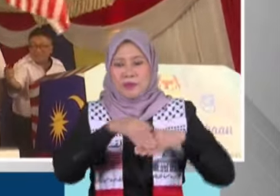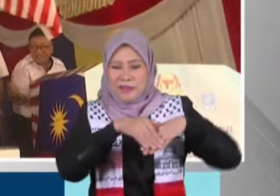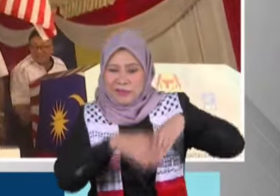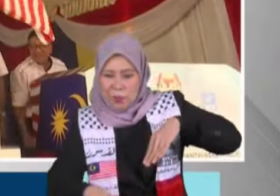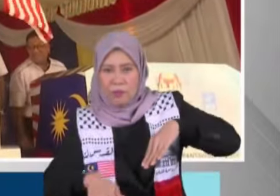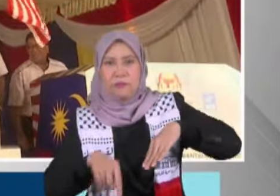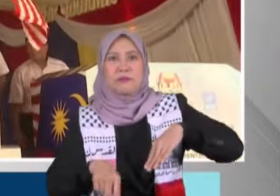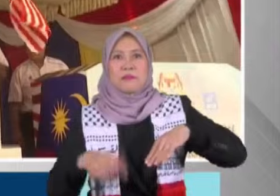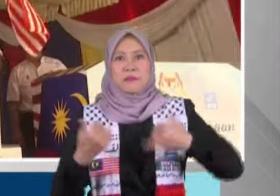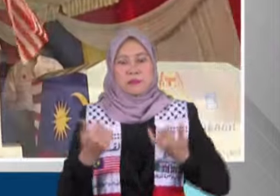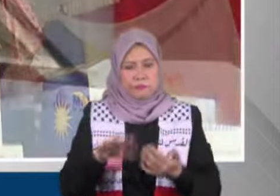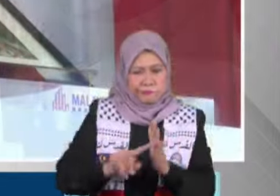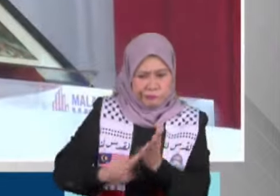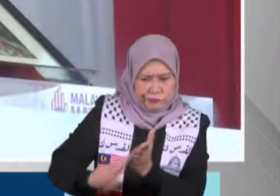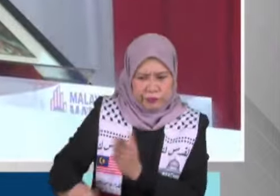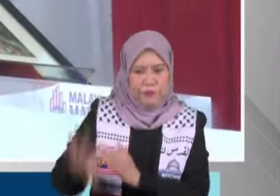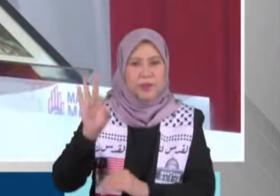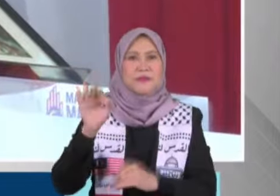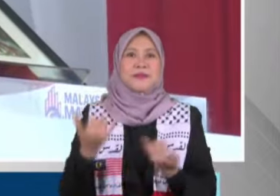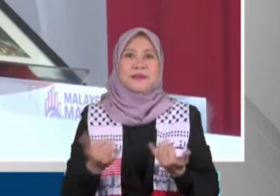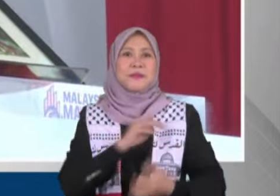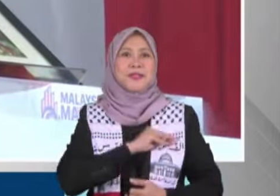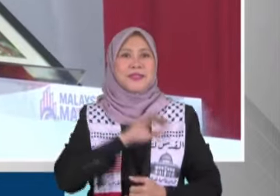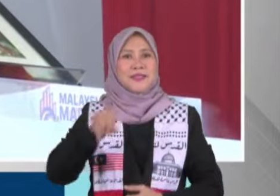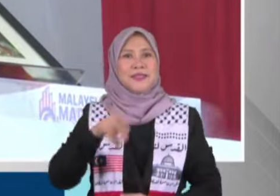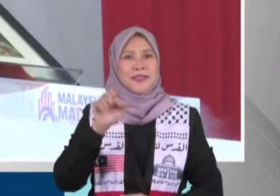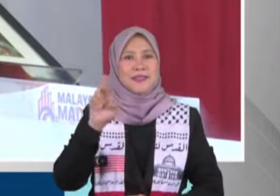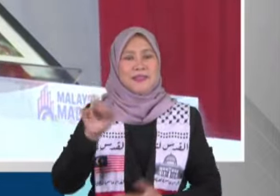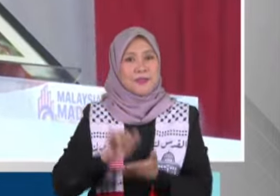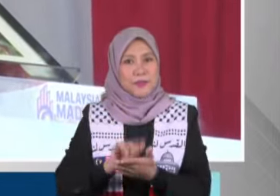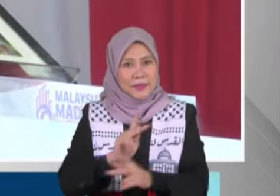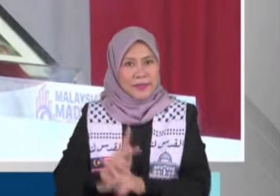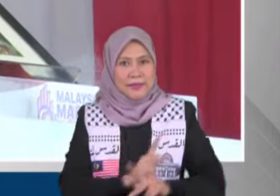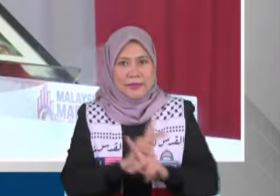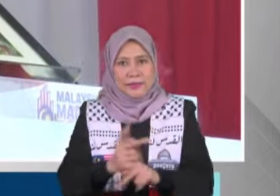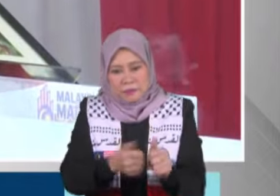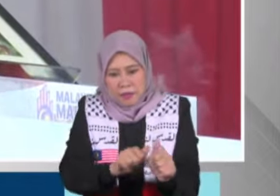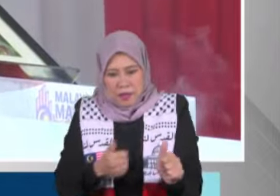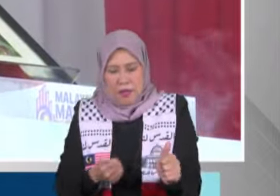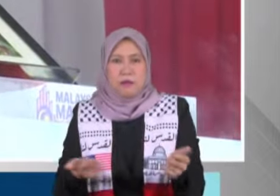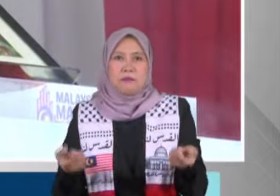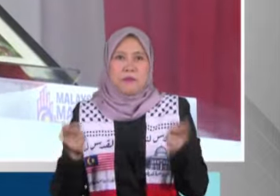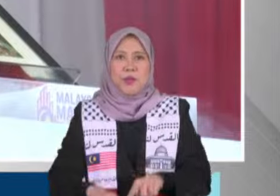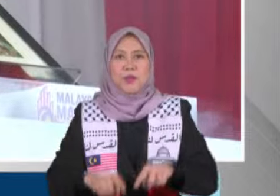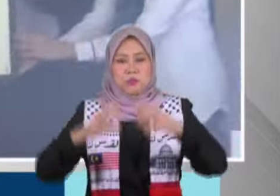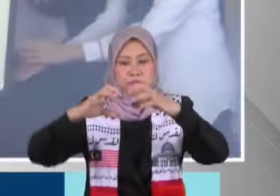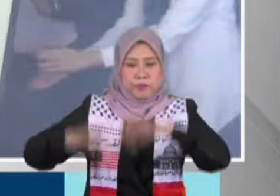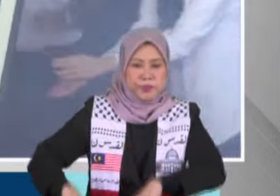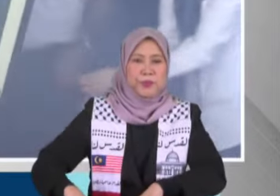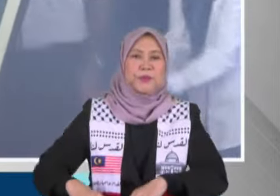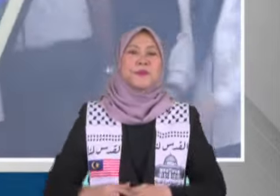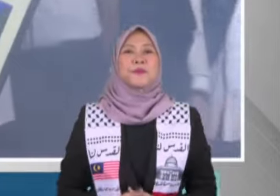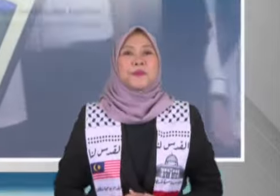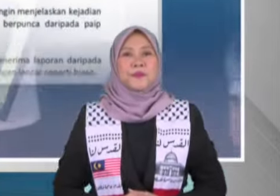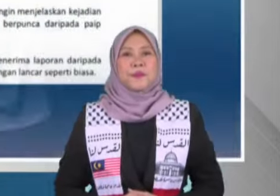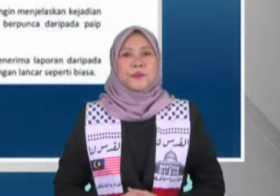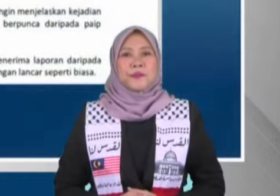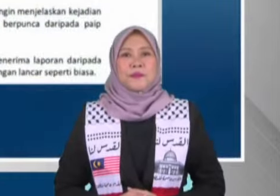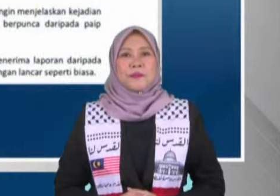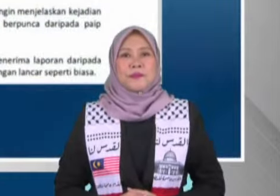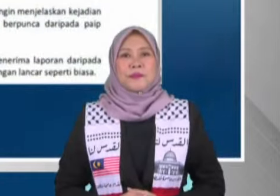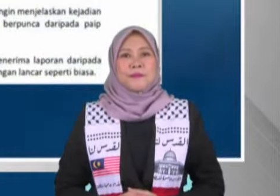berisiko dikenal pasti ketika ini. Jelas Menteri Kerja Raya, ia adalah langkah awal dalam mencegah kejadian tanah jerlus. Dalam